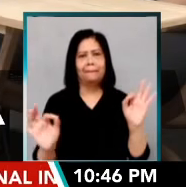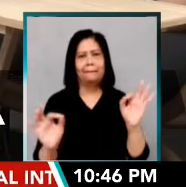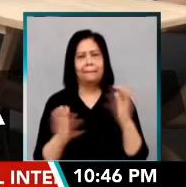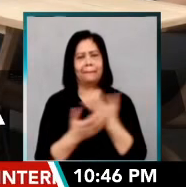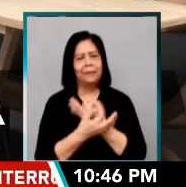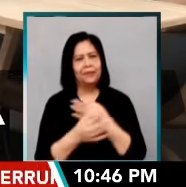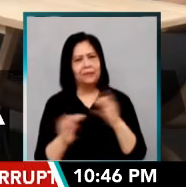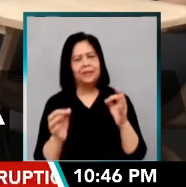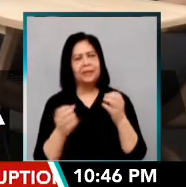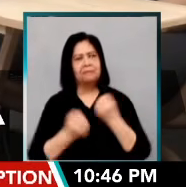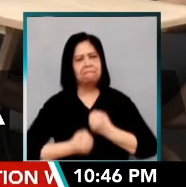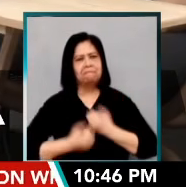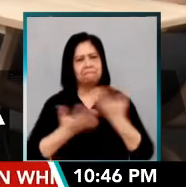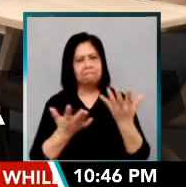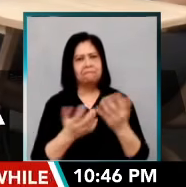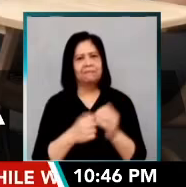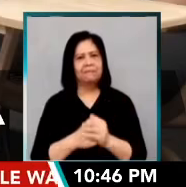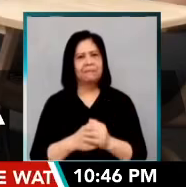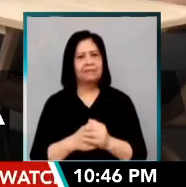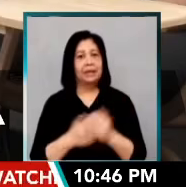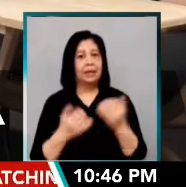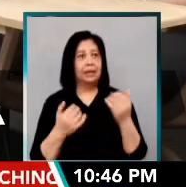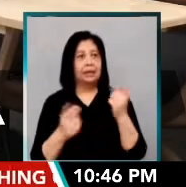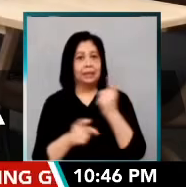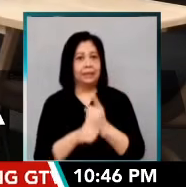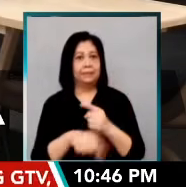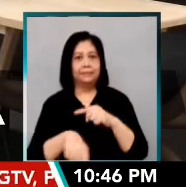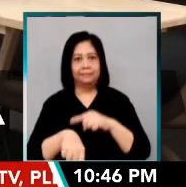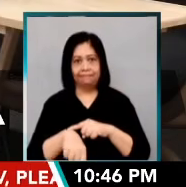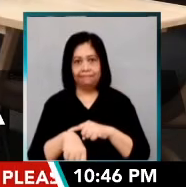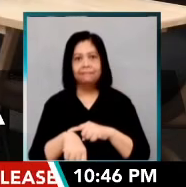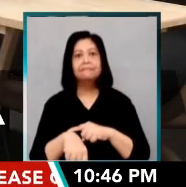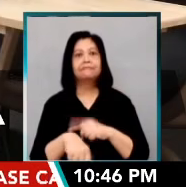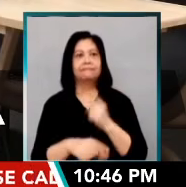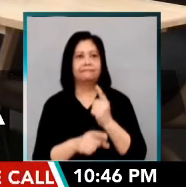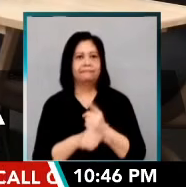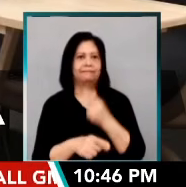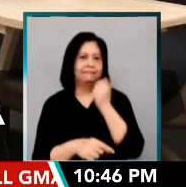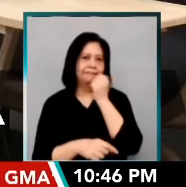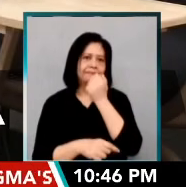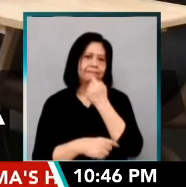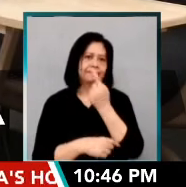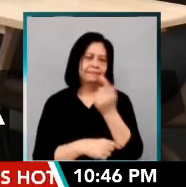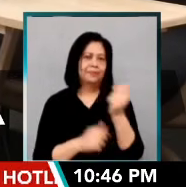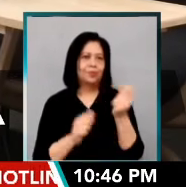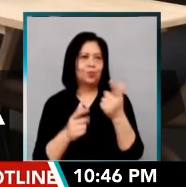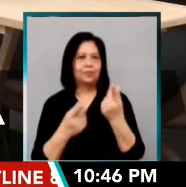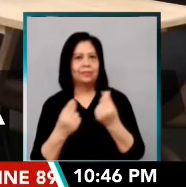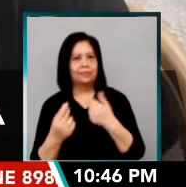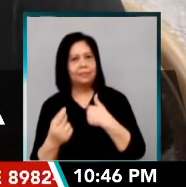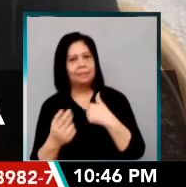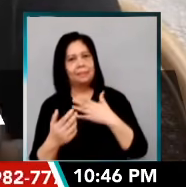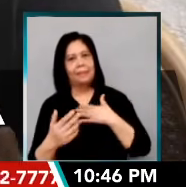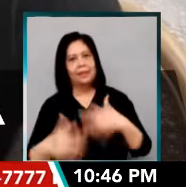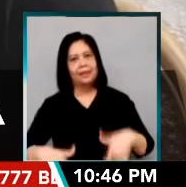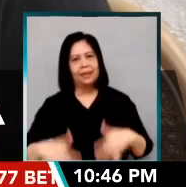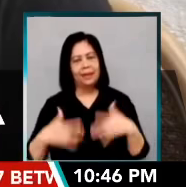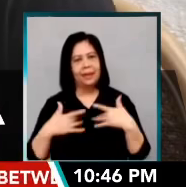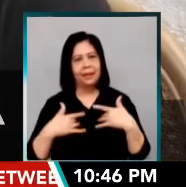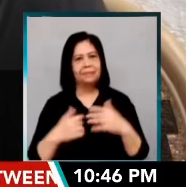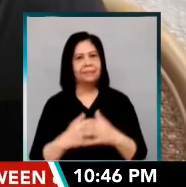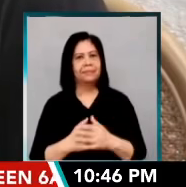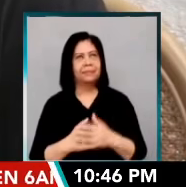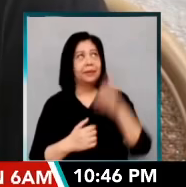kasi right moment, siguro yun nga yung lagi yung sinasabi sa lahat ng ginagawa ko sa buhay ko is yung God's